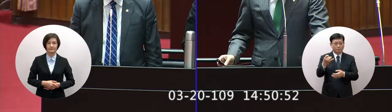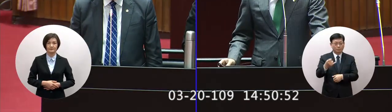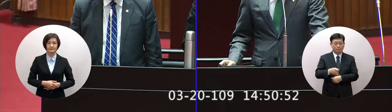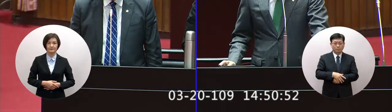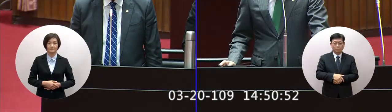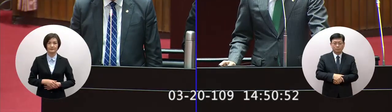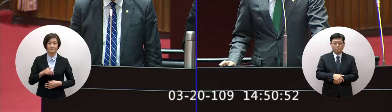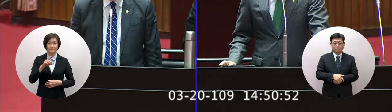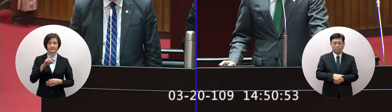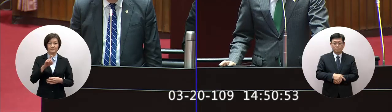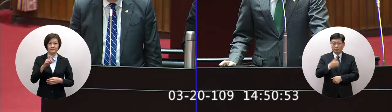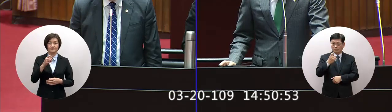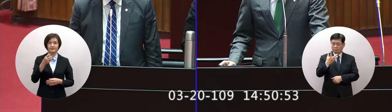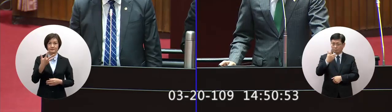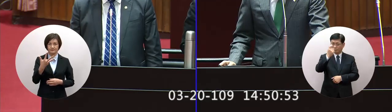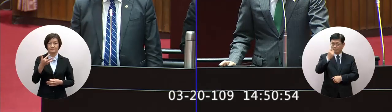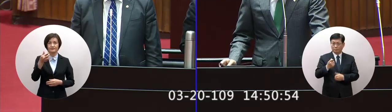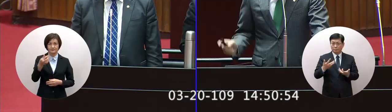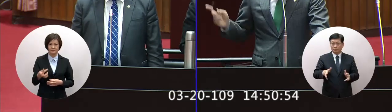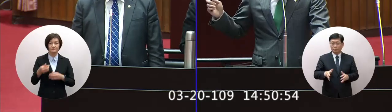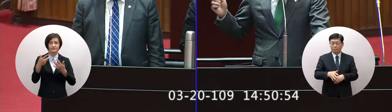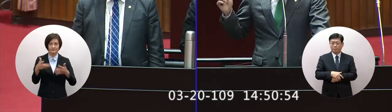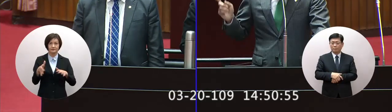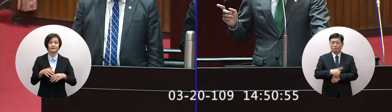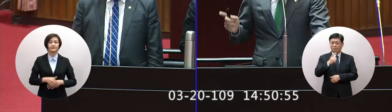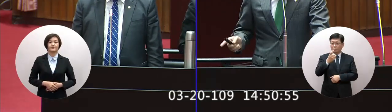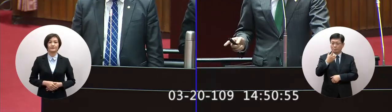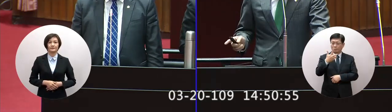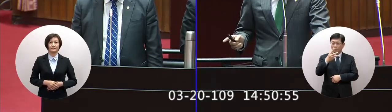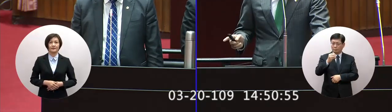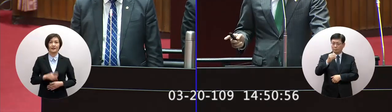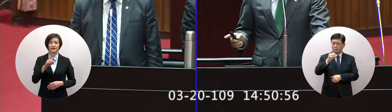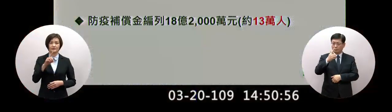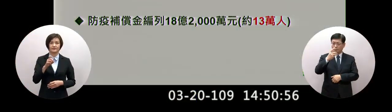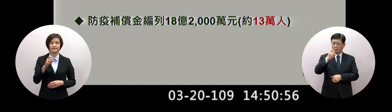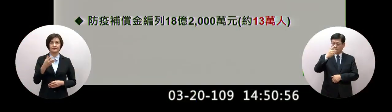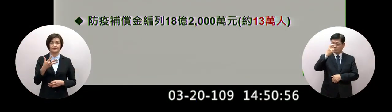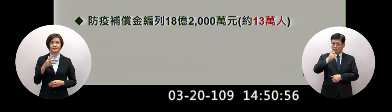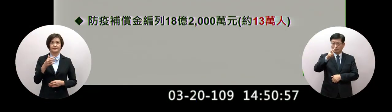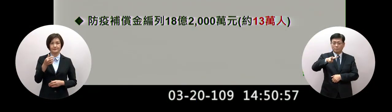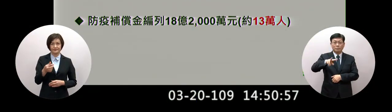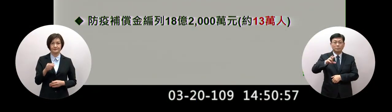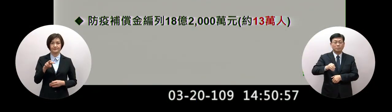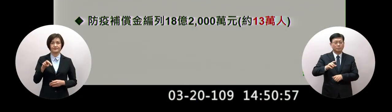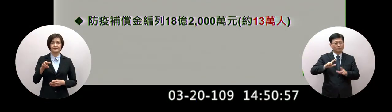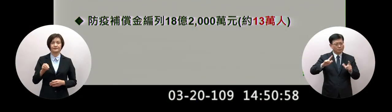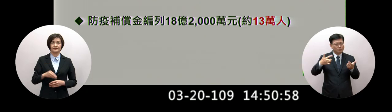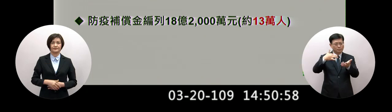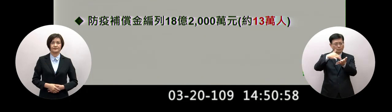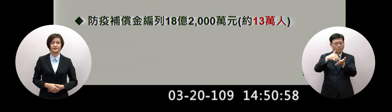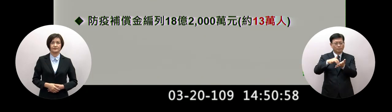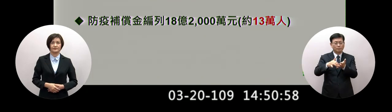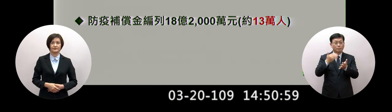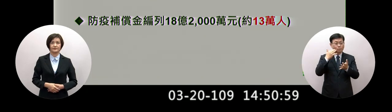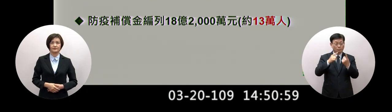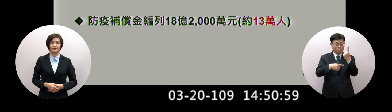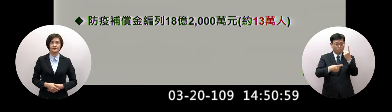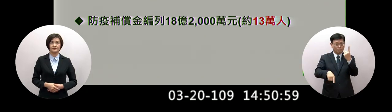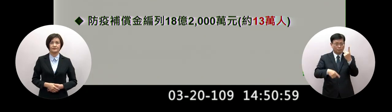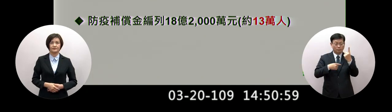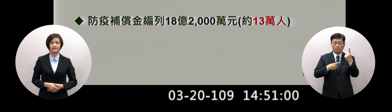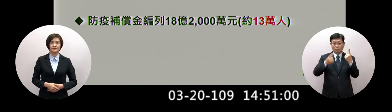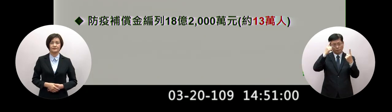是18亿多， 啊，18亿2000万元。我们粗算了一下，如果一个